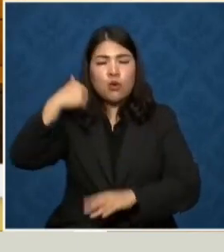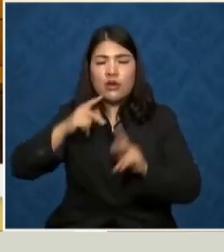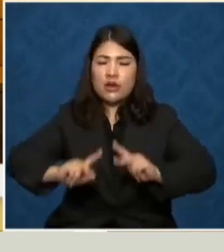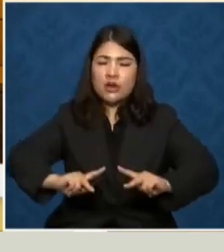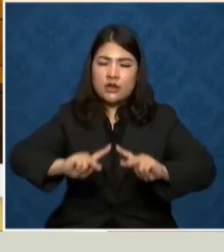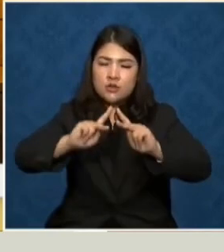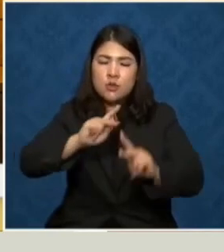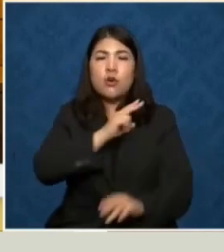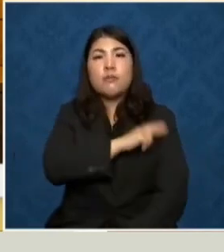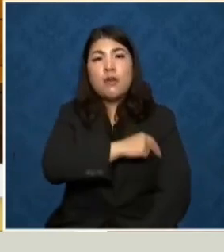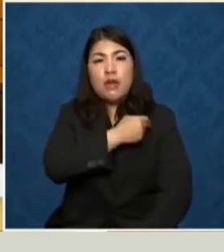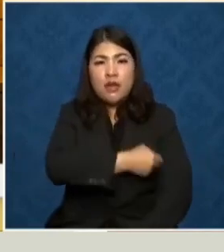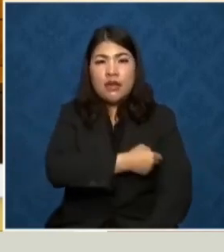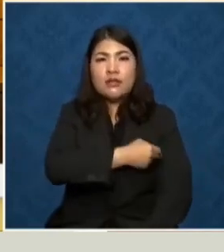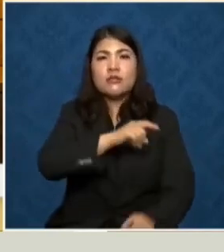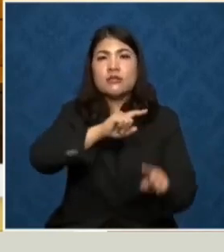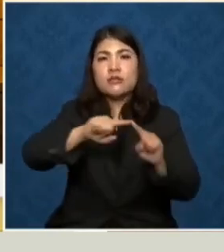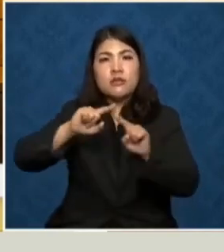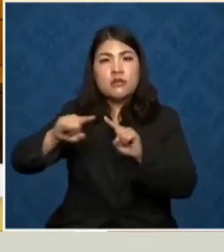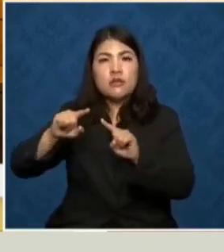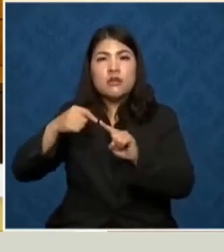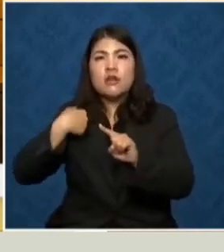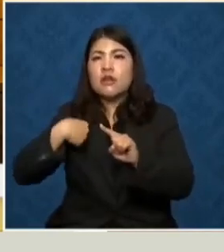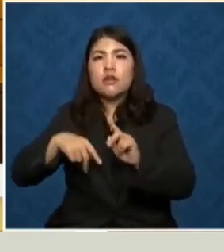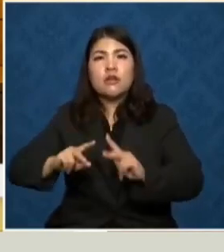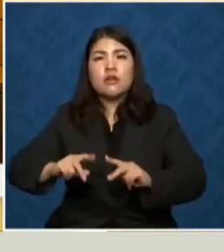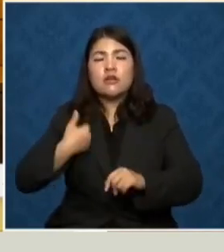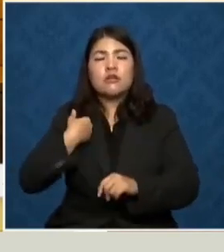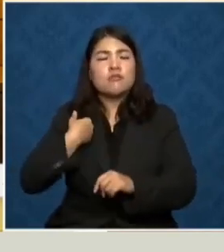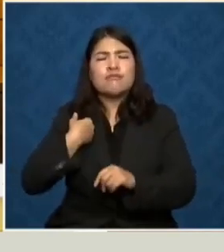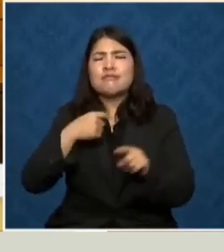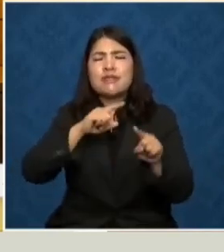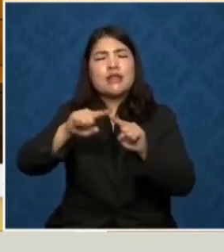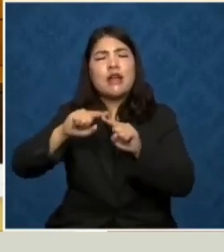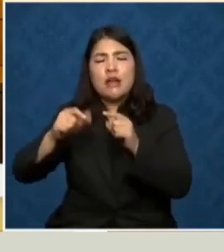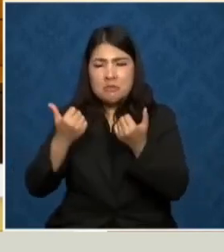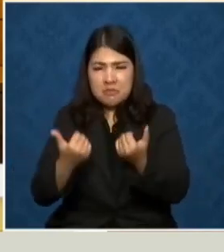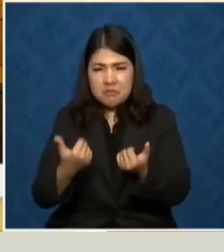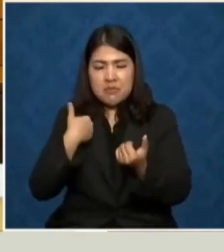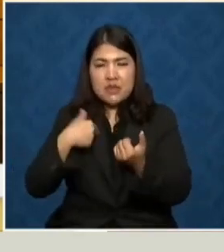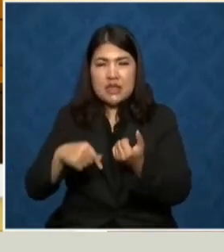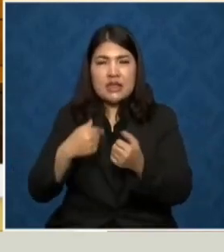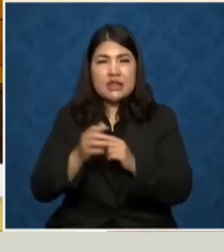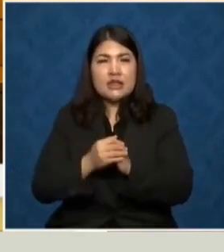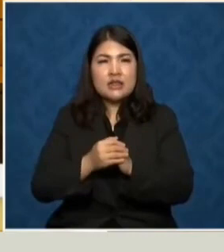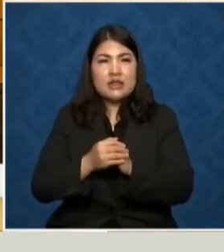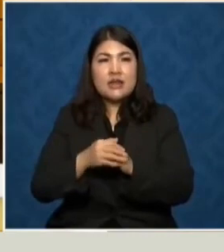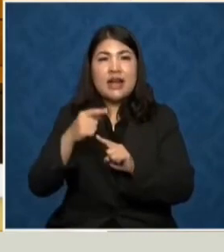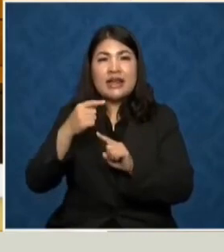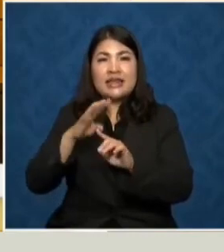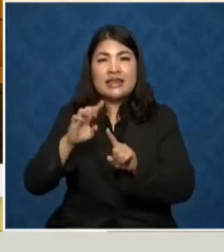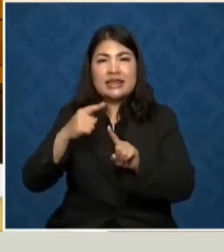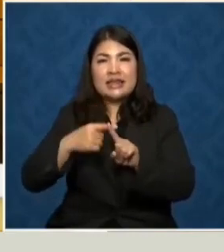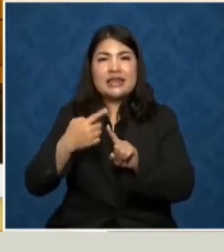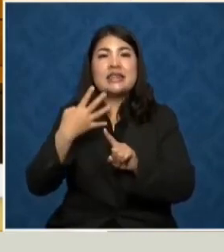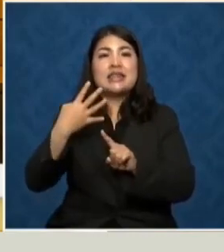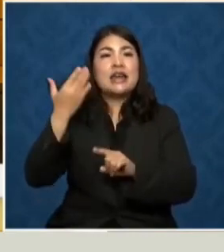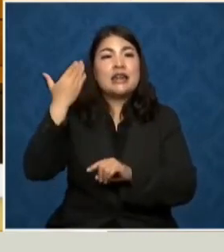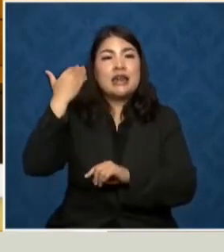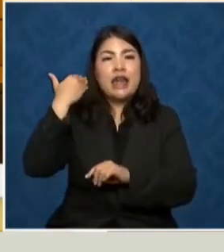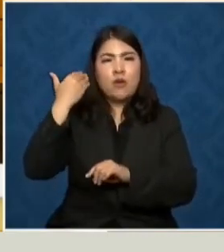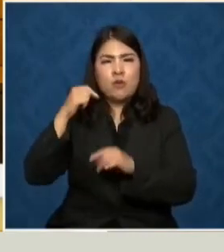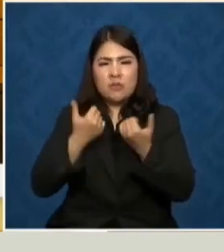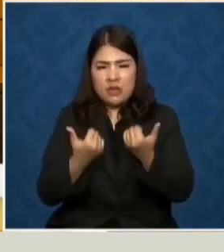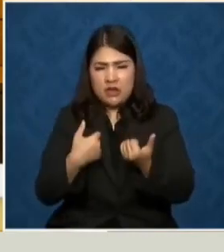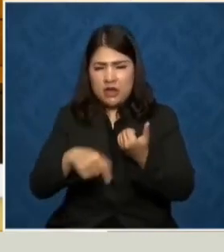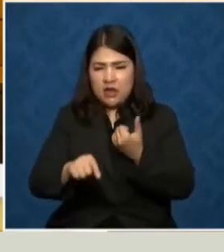ธารณสุขนะครับกระบวนการยุติธรรมต่างๆนะครับไตรมาส4ปีที่แล้วเราก็มีการจับยาบ้าได้มากกว่